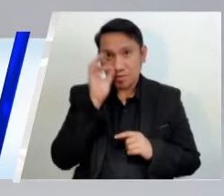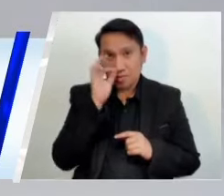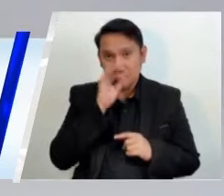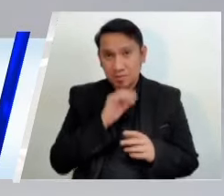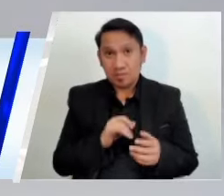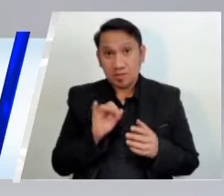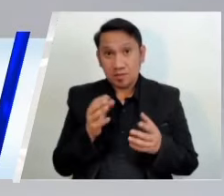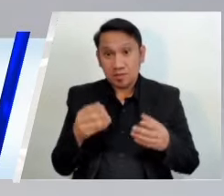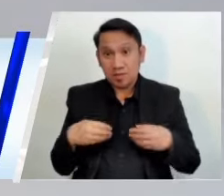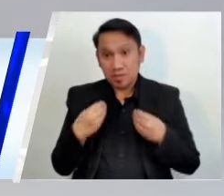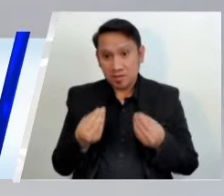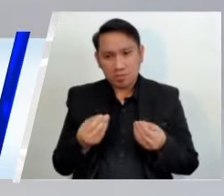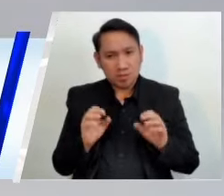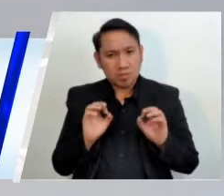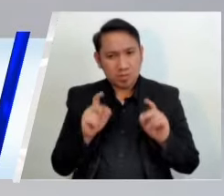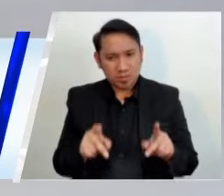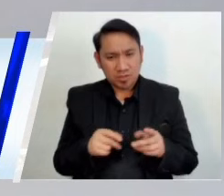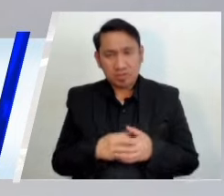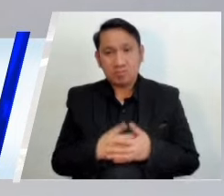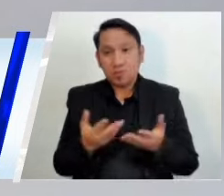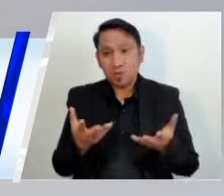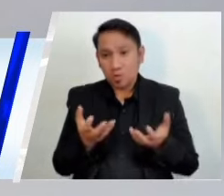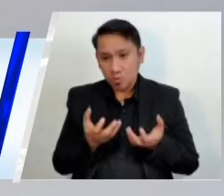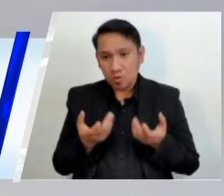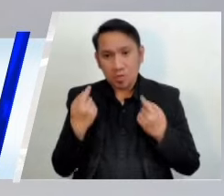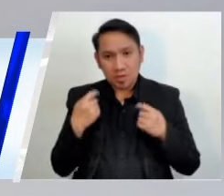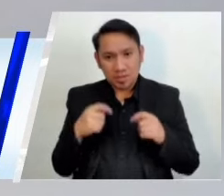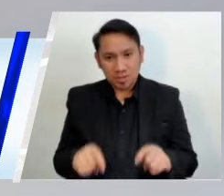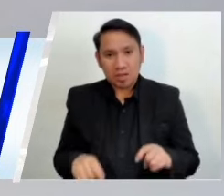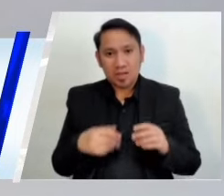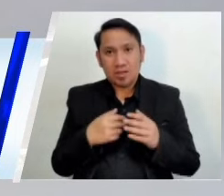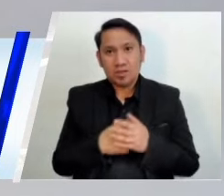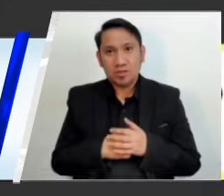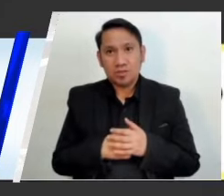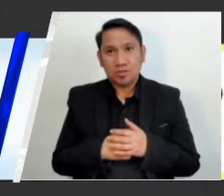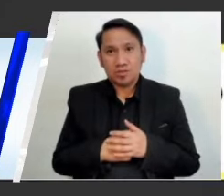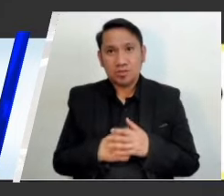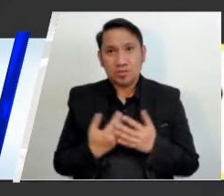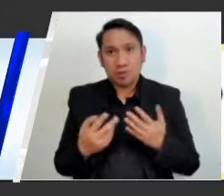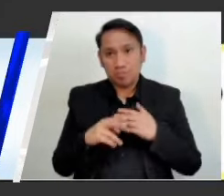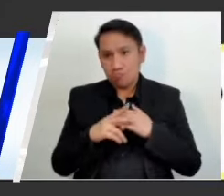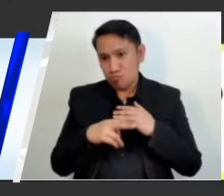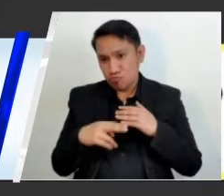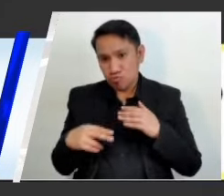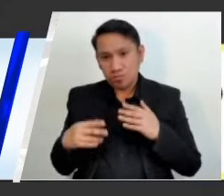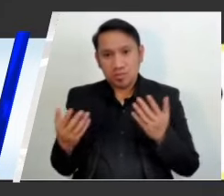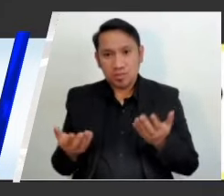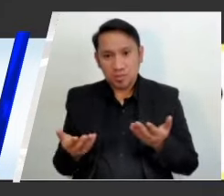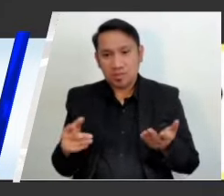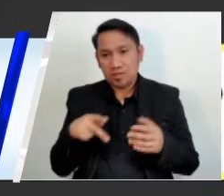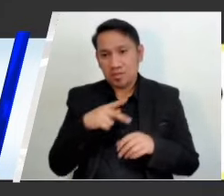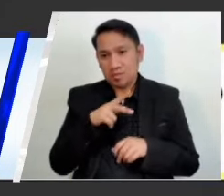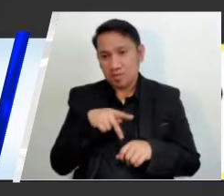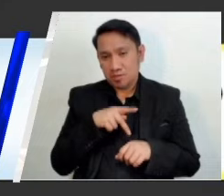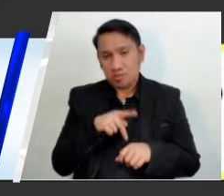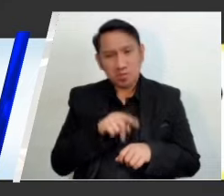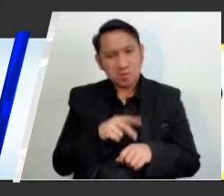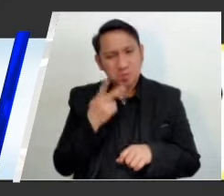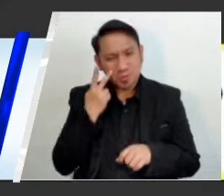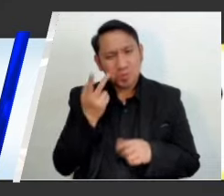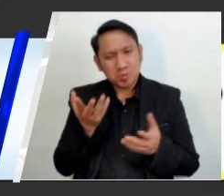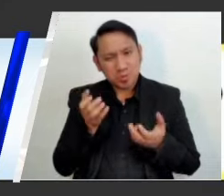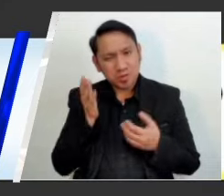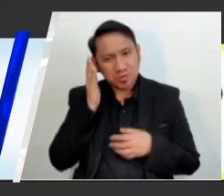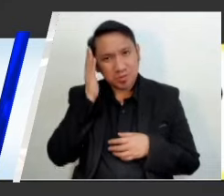siya ng opportunity, gusto niya matry na makapag-long holiday dito sa Pilipinas. Kabilang sa nilook forward ng Korean upa